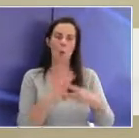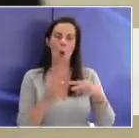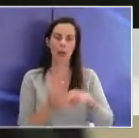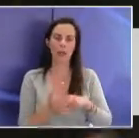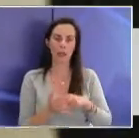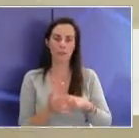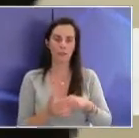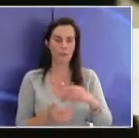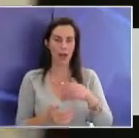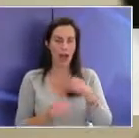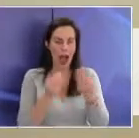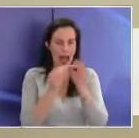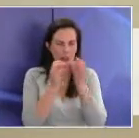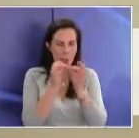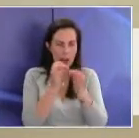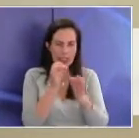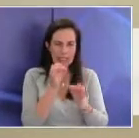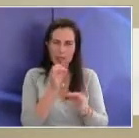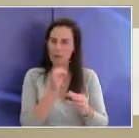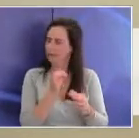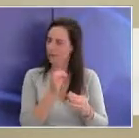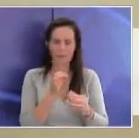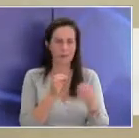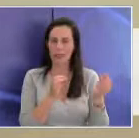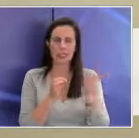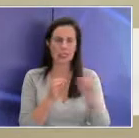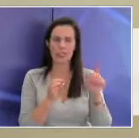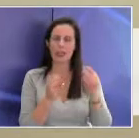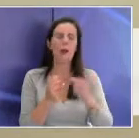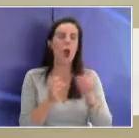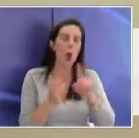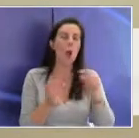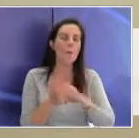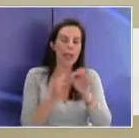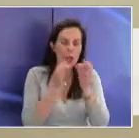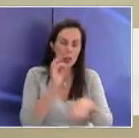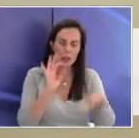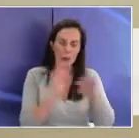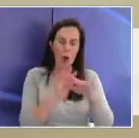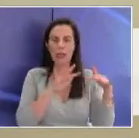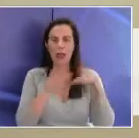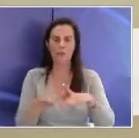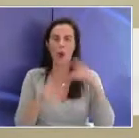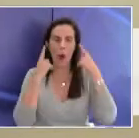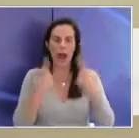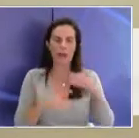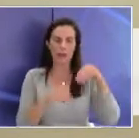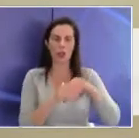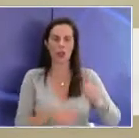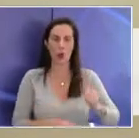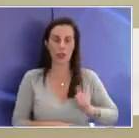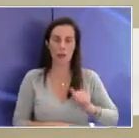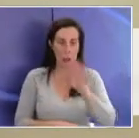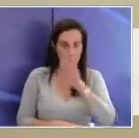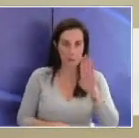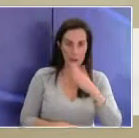נגיד שהניואנסים האלה והאחרים הם לא מה שיובילו לגיוס המוני של חרדים. וממה שאת יודעת, ראש הממשלה רוצה את החוק